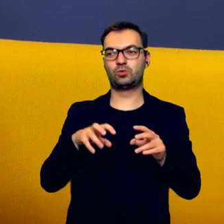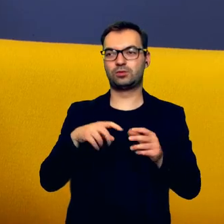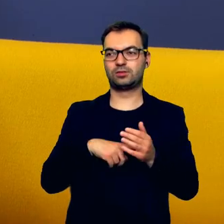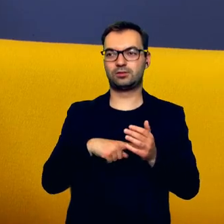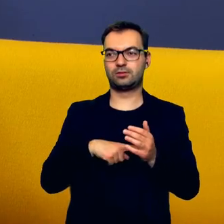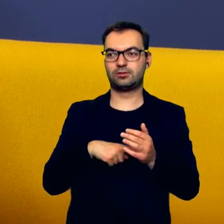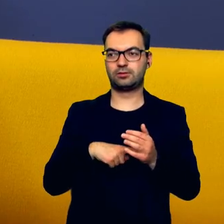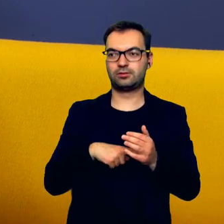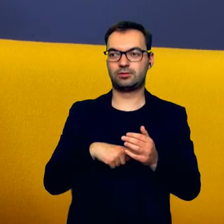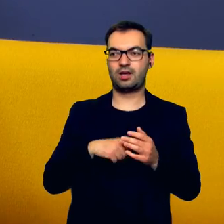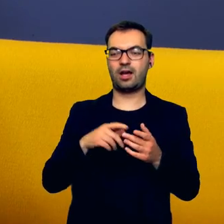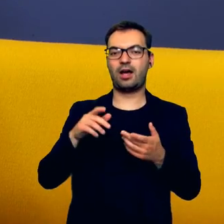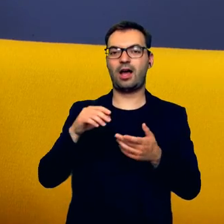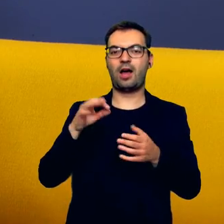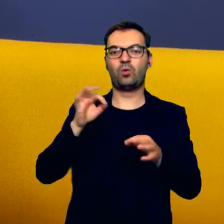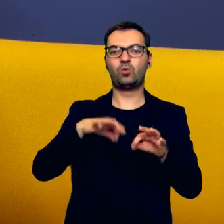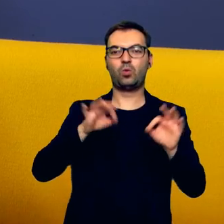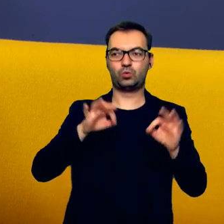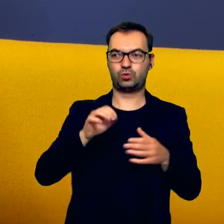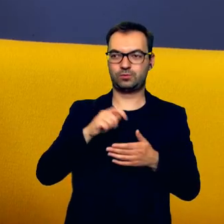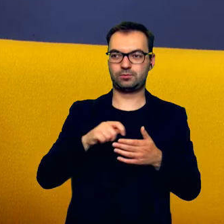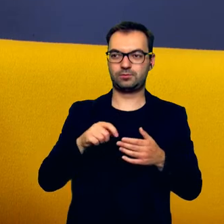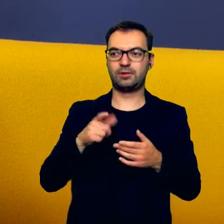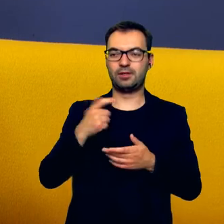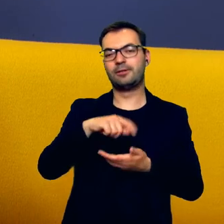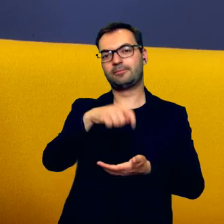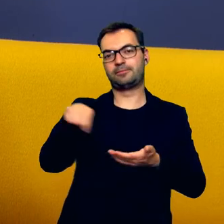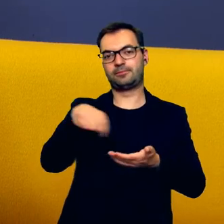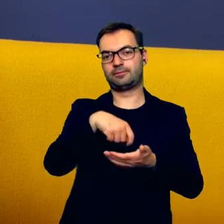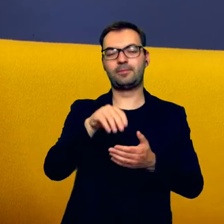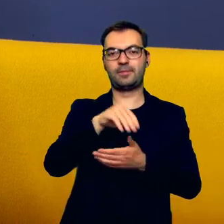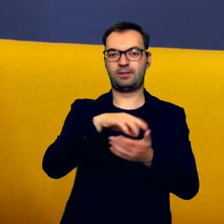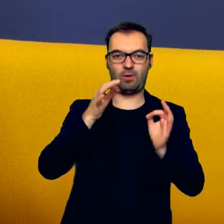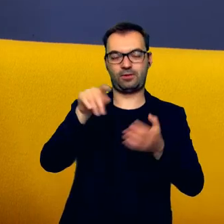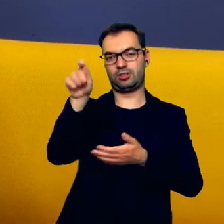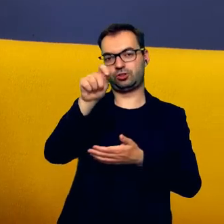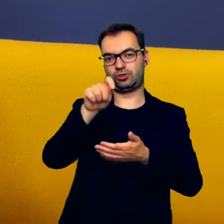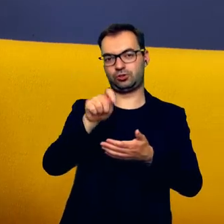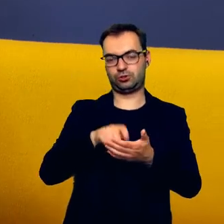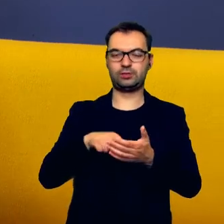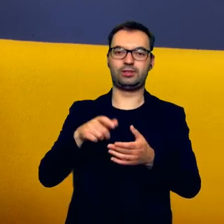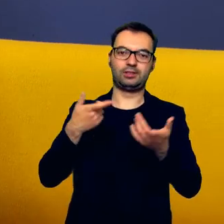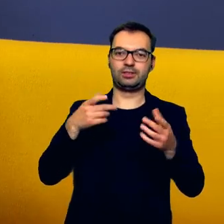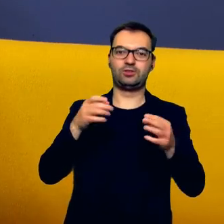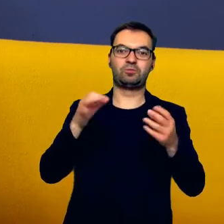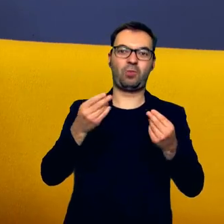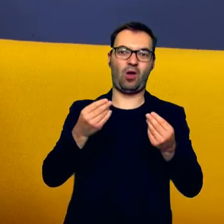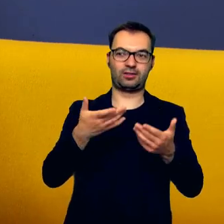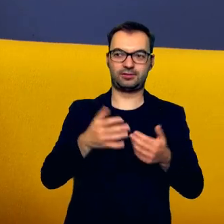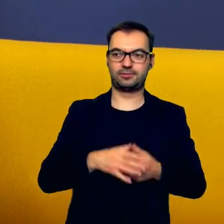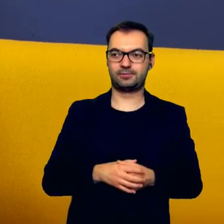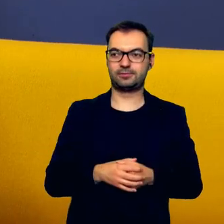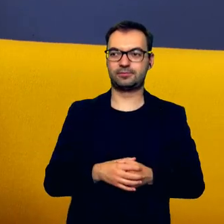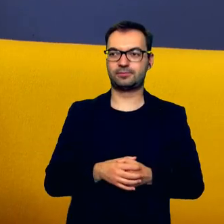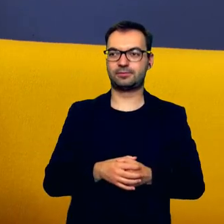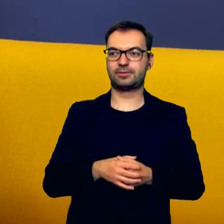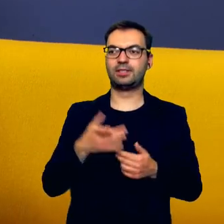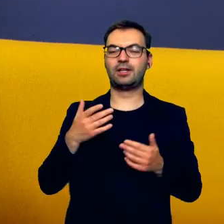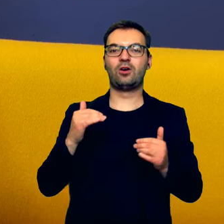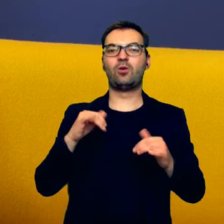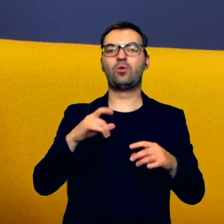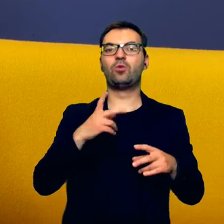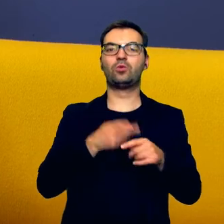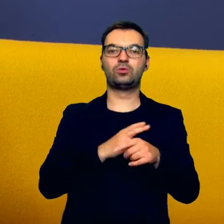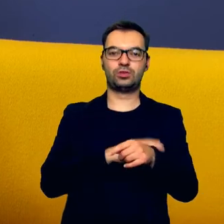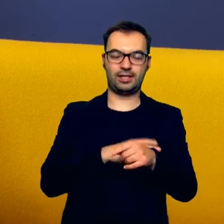żeby wysuszyć atrament, jaki pozostał po napisaniu jakiegoś pisma oficjalnego, na przykład. Otóż wysoki urzędnik